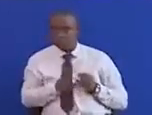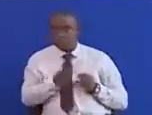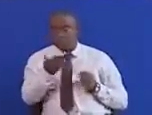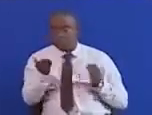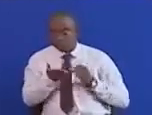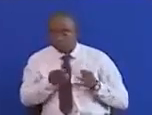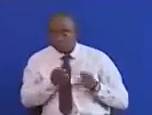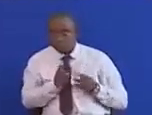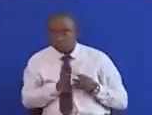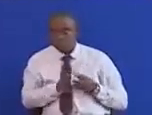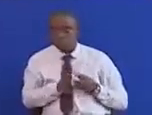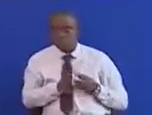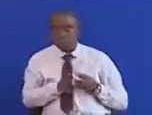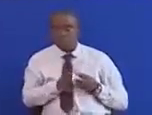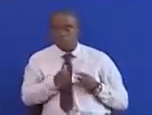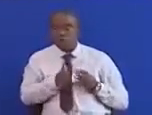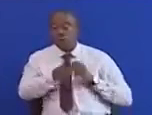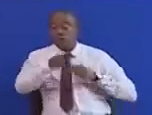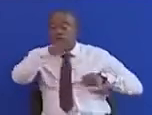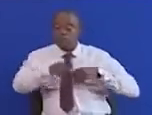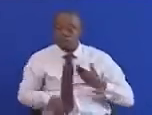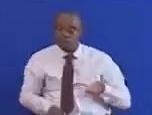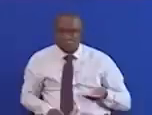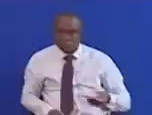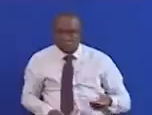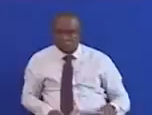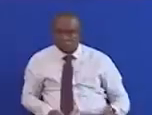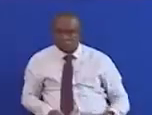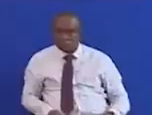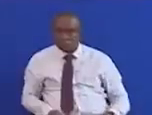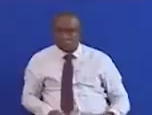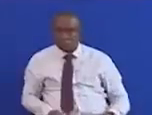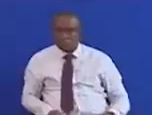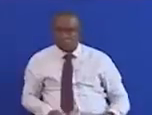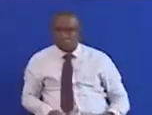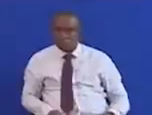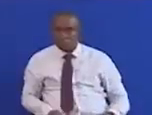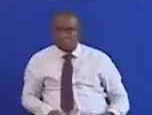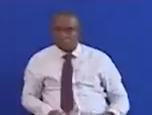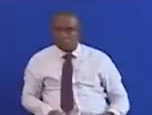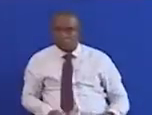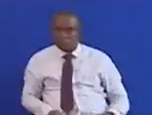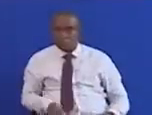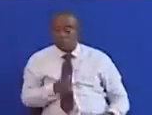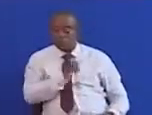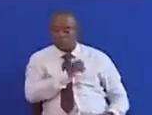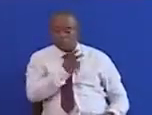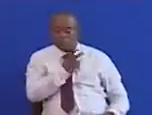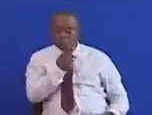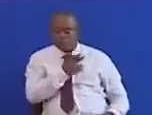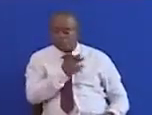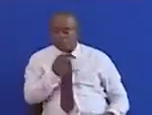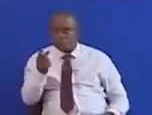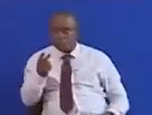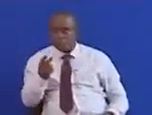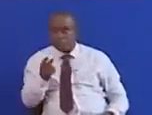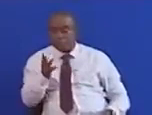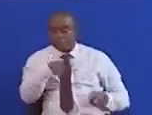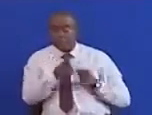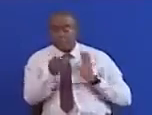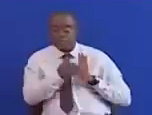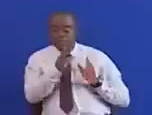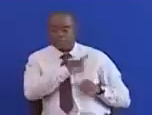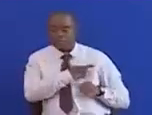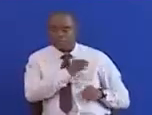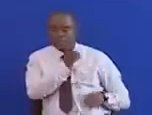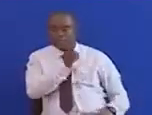masomo, lakini pia kama ni watu wenye ulemavu pia. Maana kuna hoja kwamba kuna wengine wamechukua 2020-2022. Kwa mujibu wa sheria ya